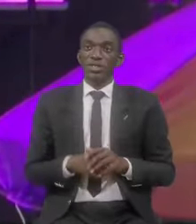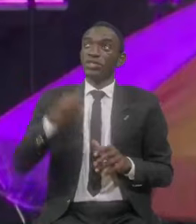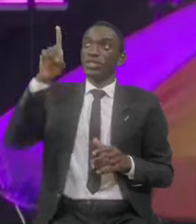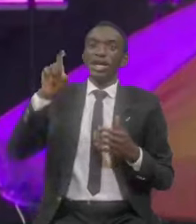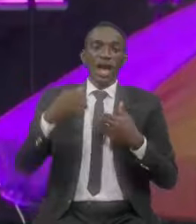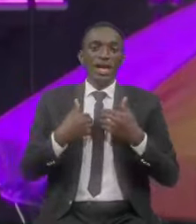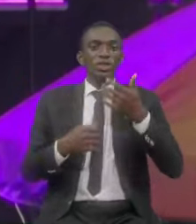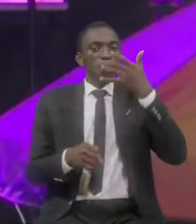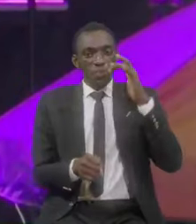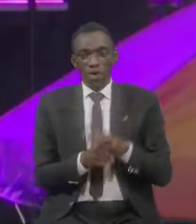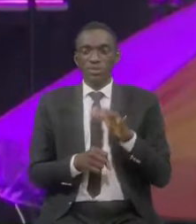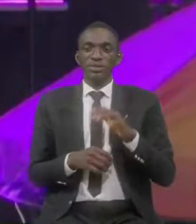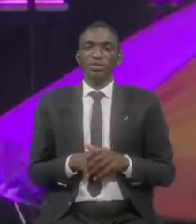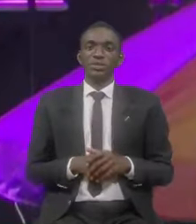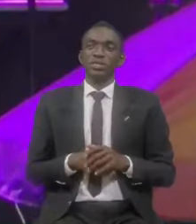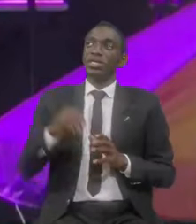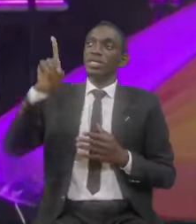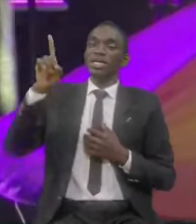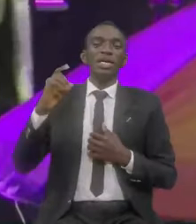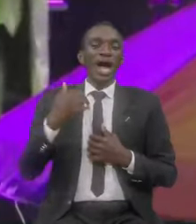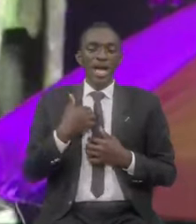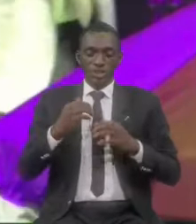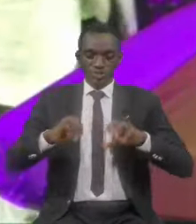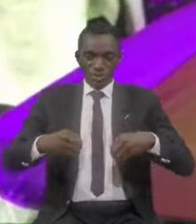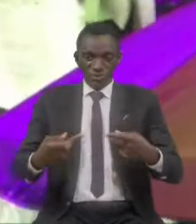promis. Il a pourvu